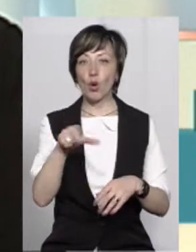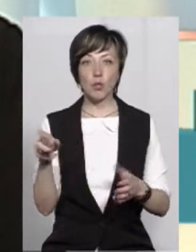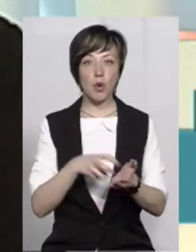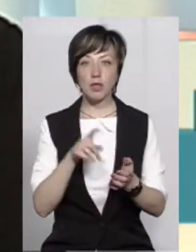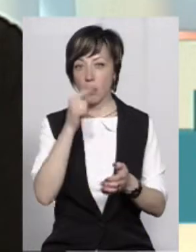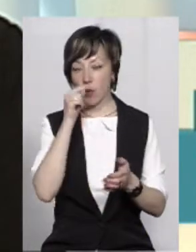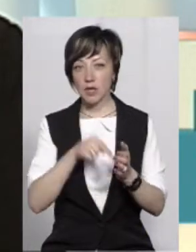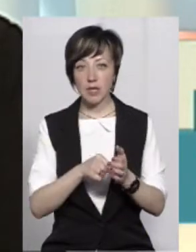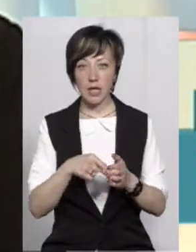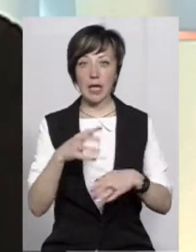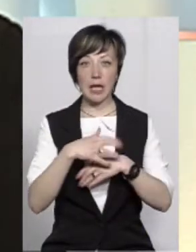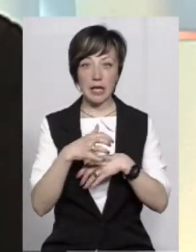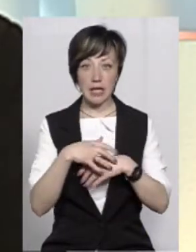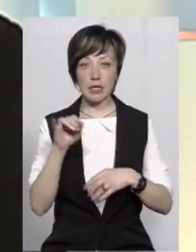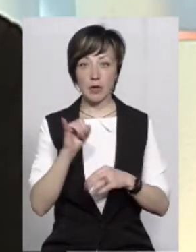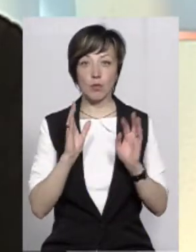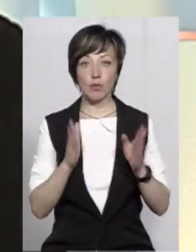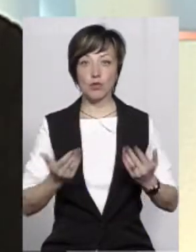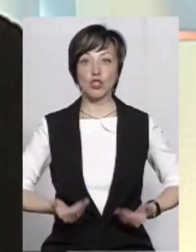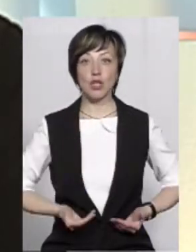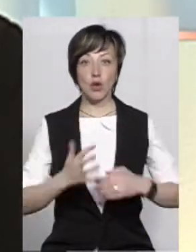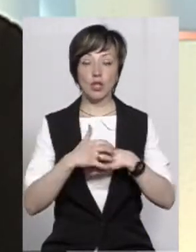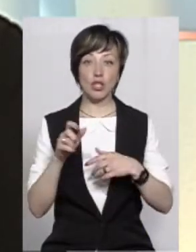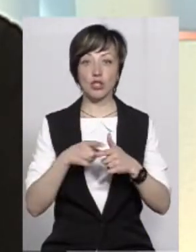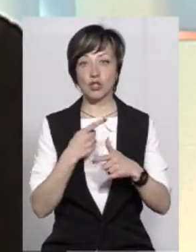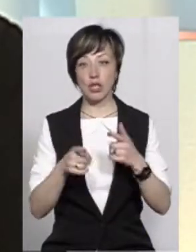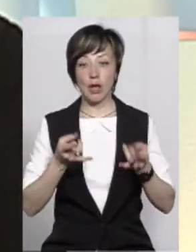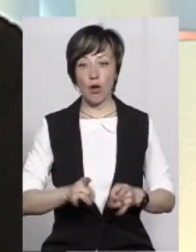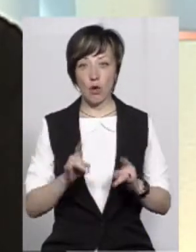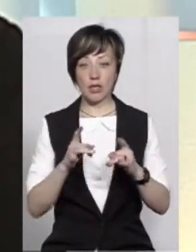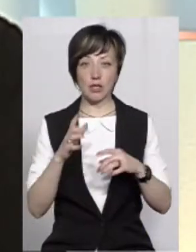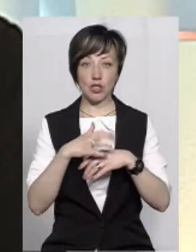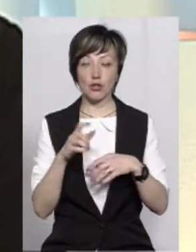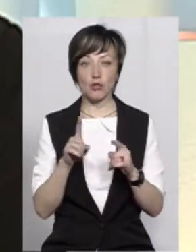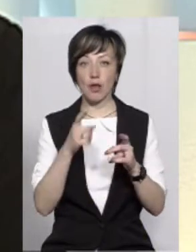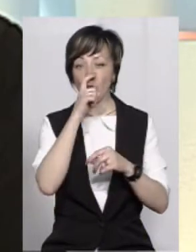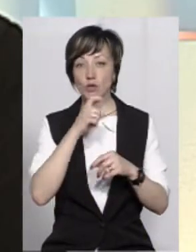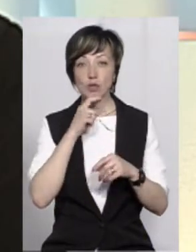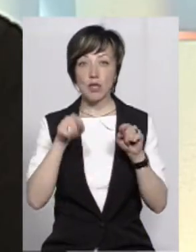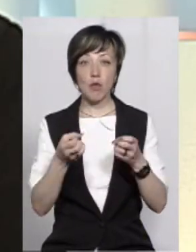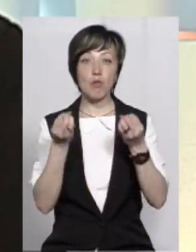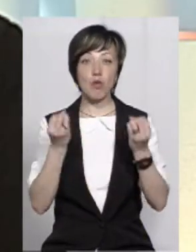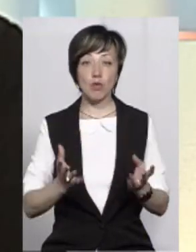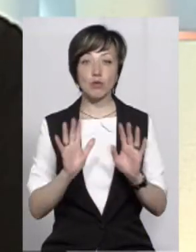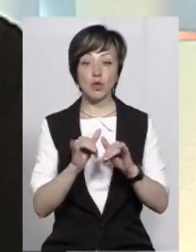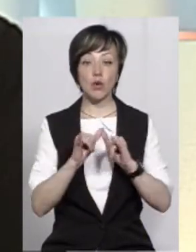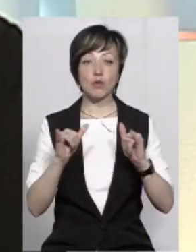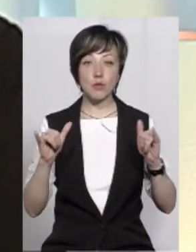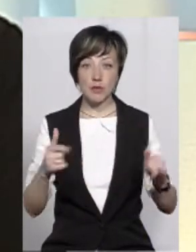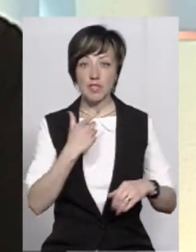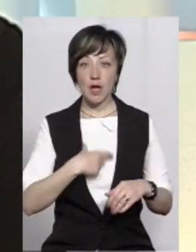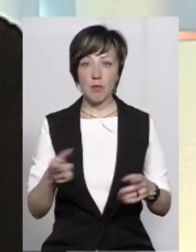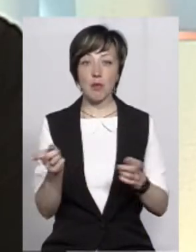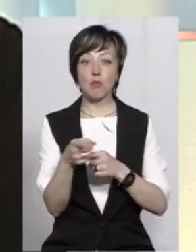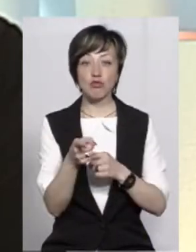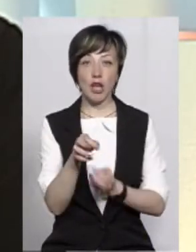бояться, що там попаде якийсь туди кіт, і будуть там жити коти, чи там народить якась кішка, що вони не розуміють, що там просто-напросто вони самі